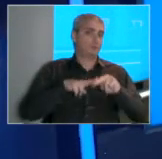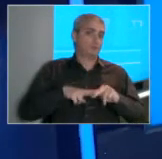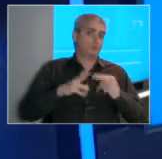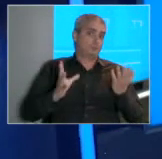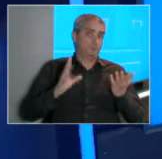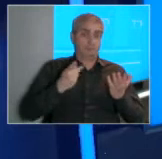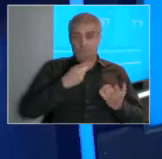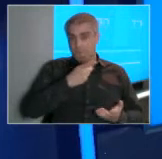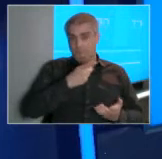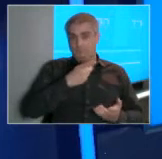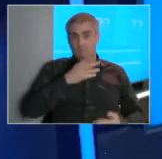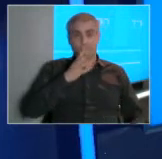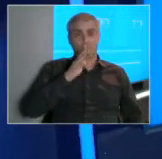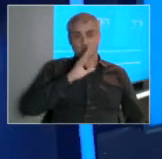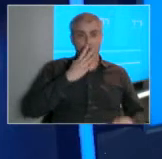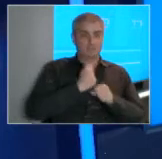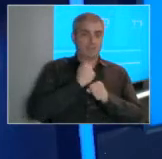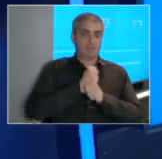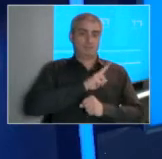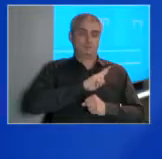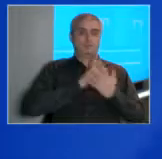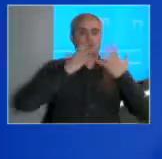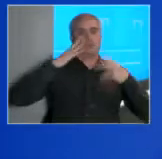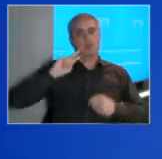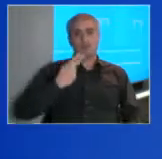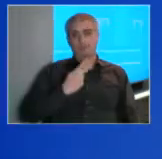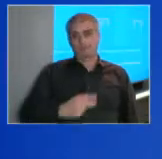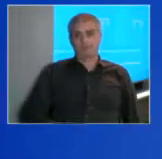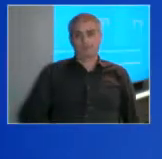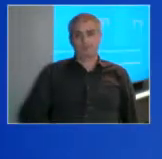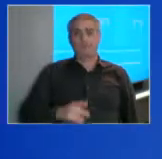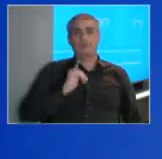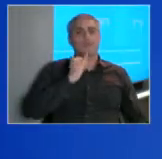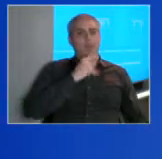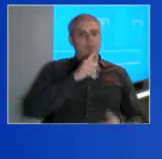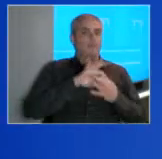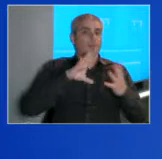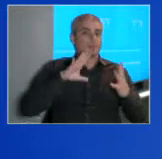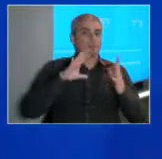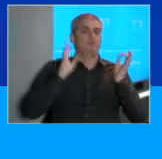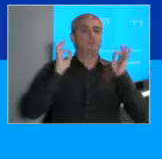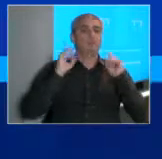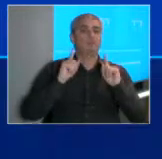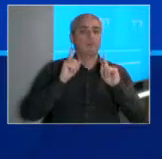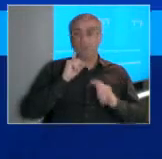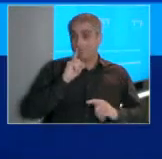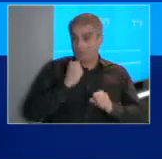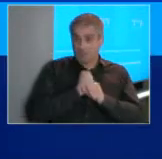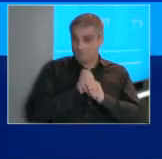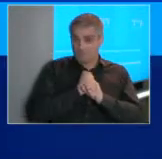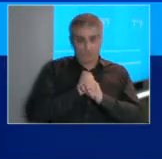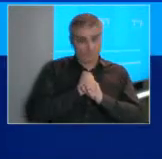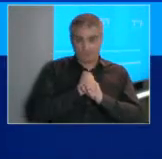האם בוג'ו יצליח to make Britain great again? תראה, זה נכון שהם התנתקו באופן רשמי, אבל